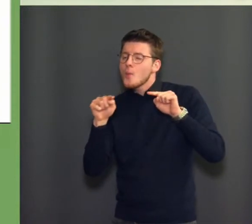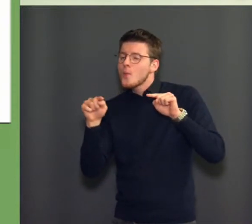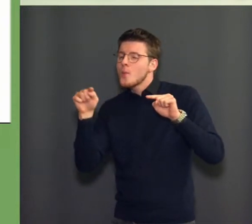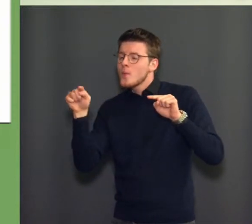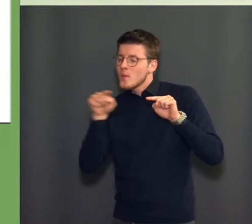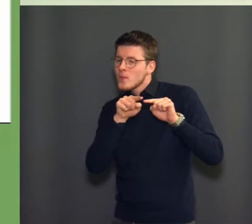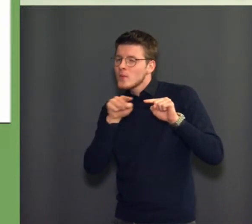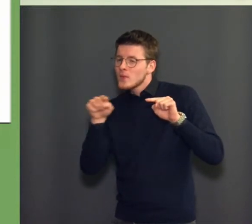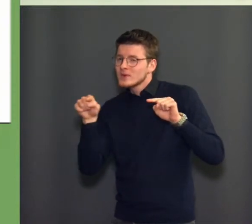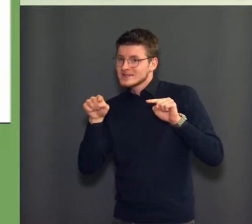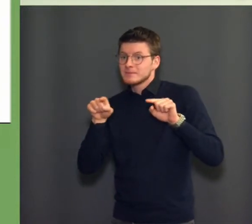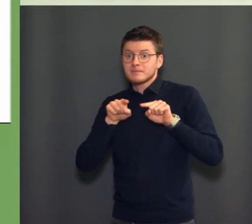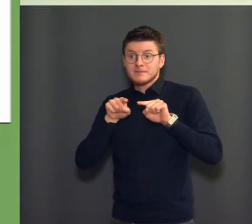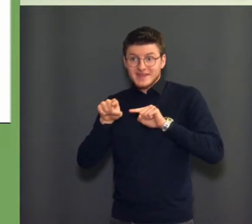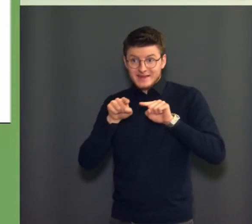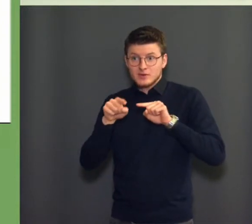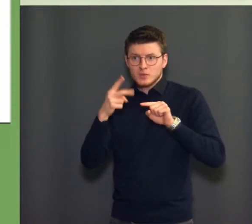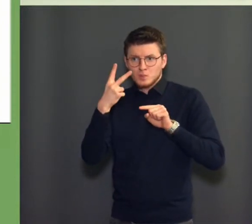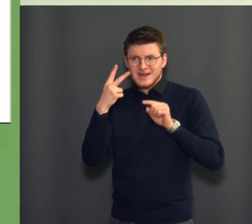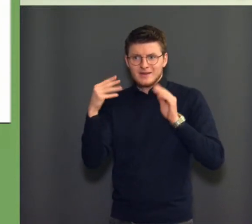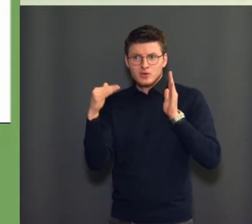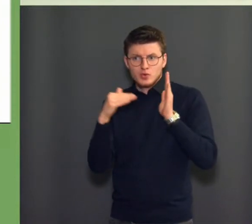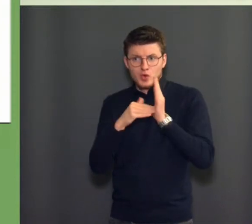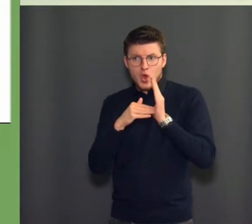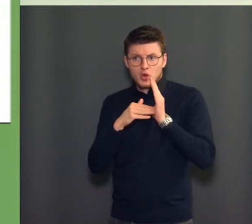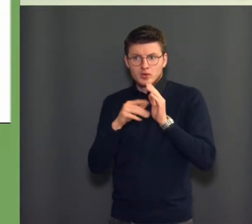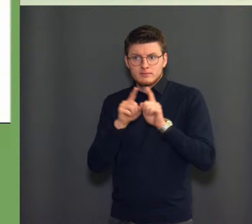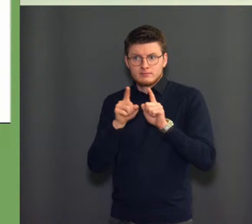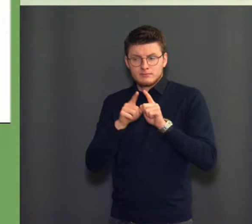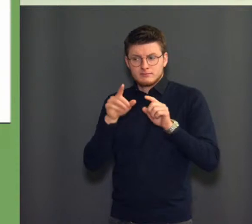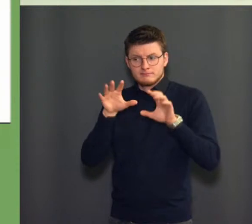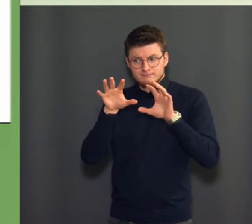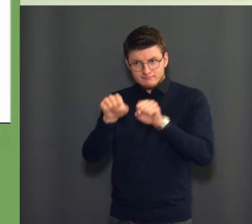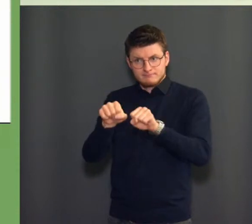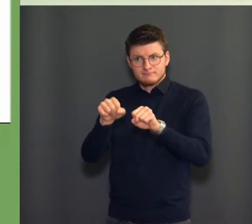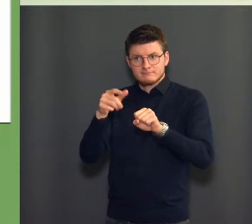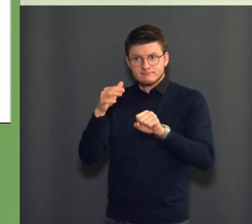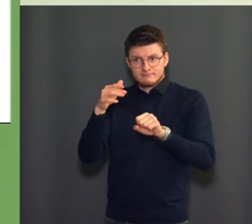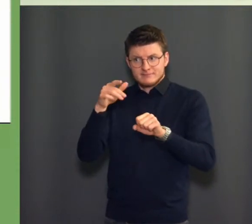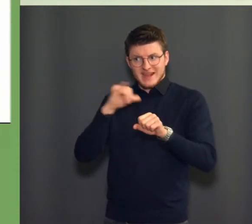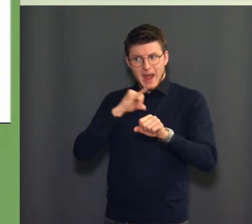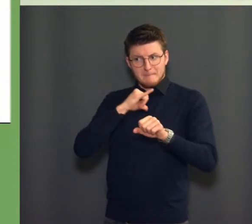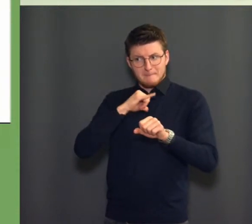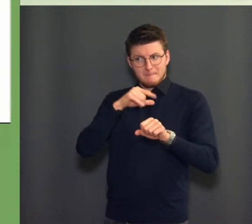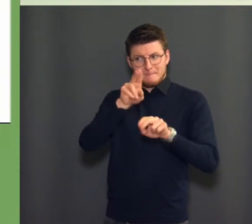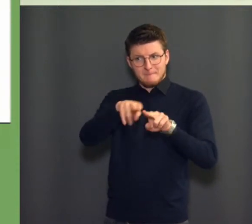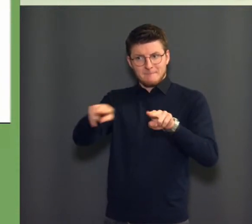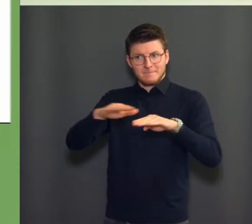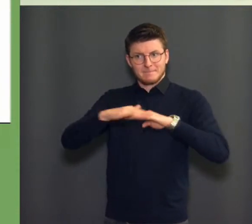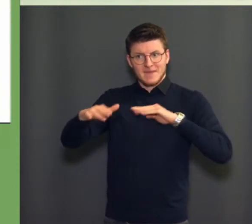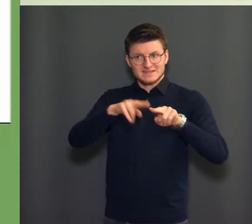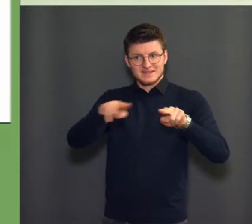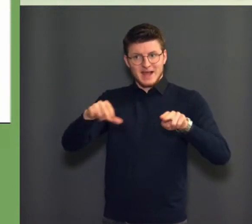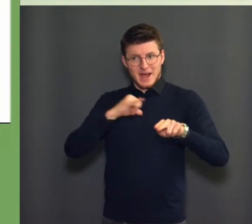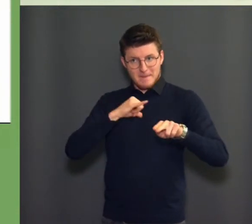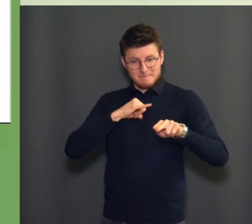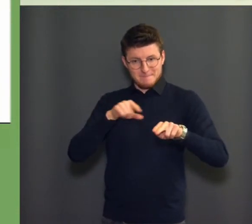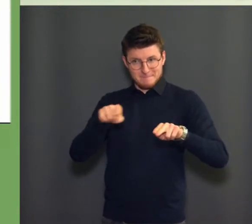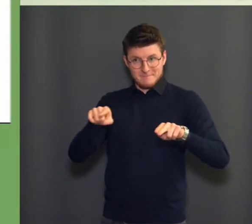erkende bedden op intensieve zorgen. En dan ziet u blauwe en rode balkjes. De blauwe balkjes, dat zijn